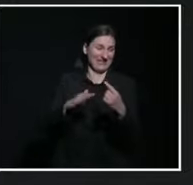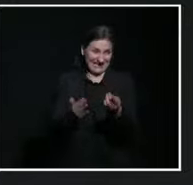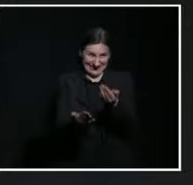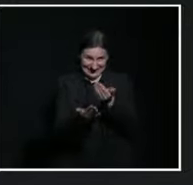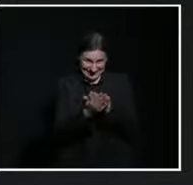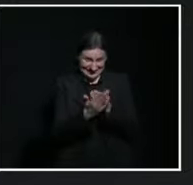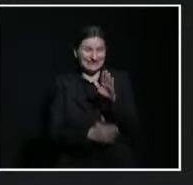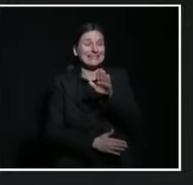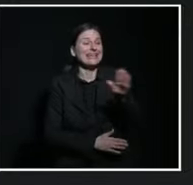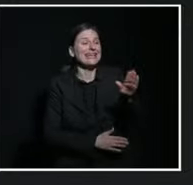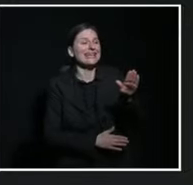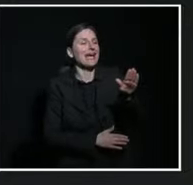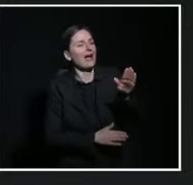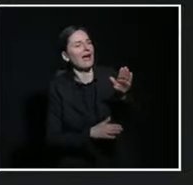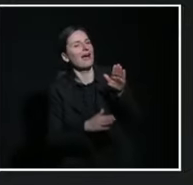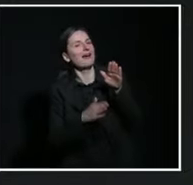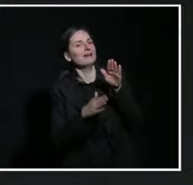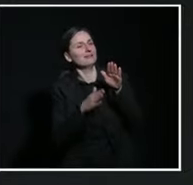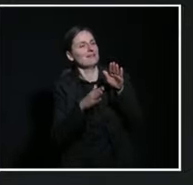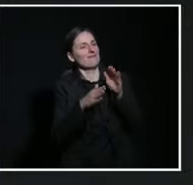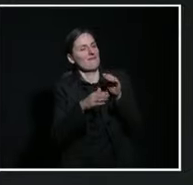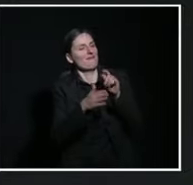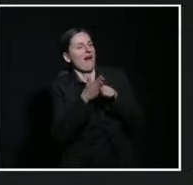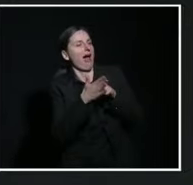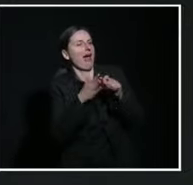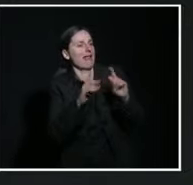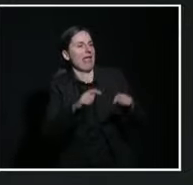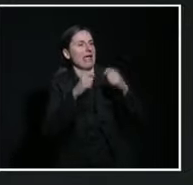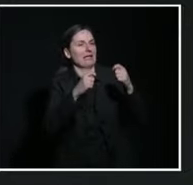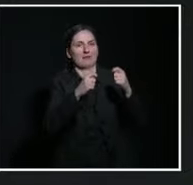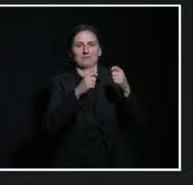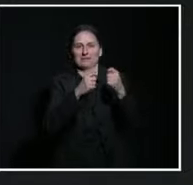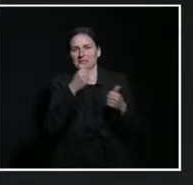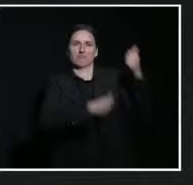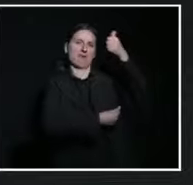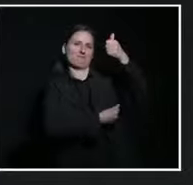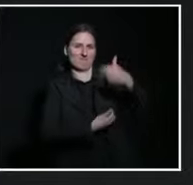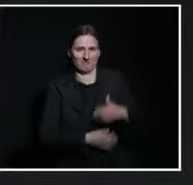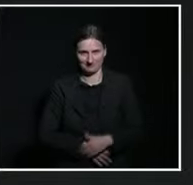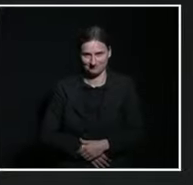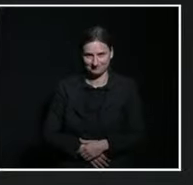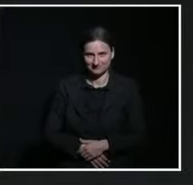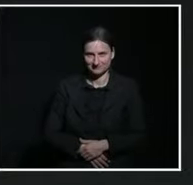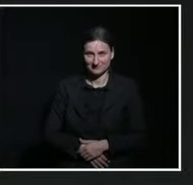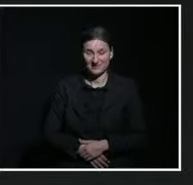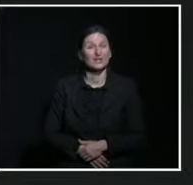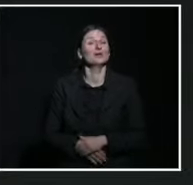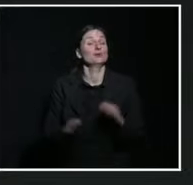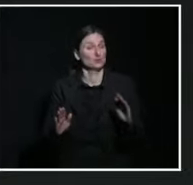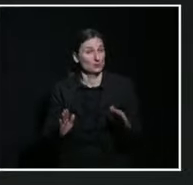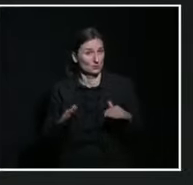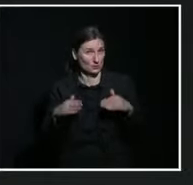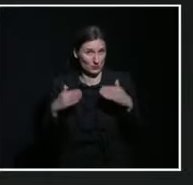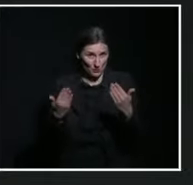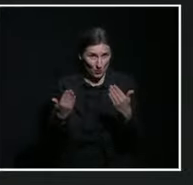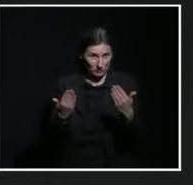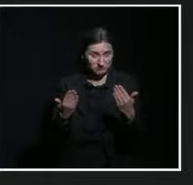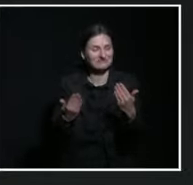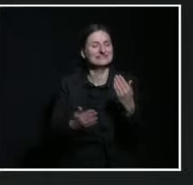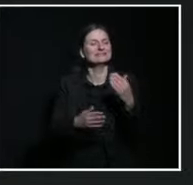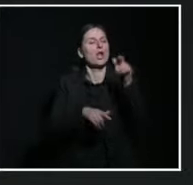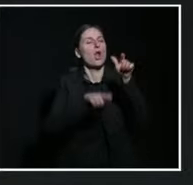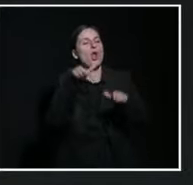ihre Umfragewerte und ihre Wahlergebnisse nach oben treibt. Auf diese Weise wollen sie